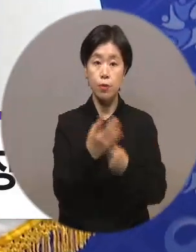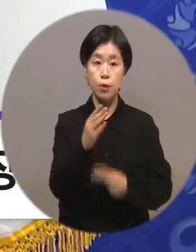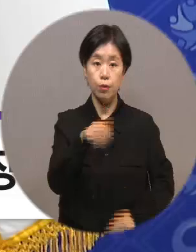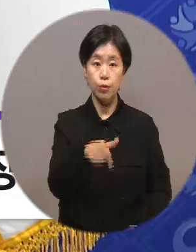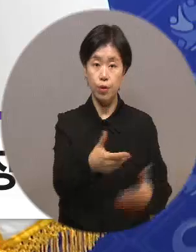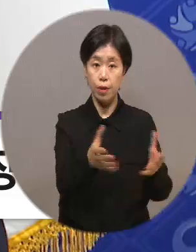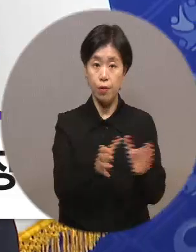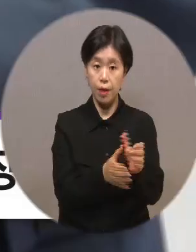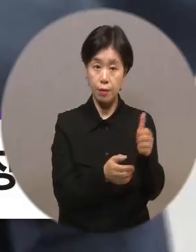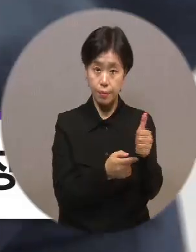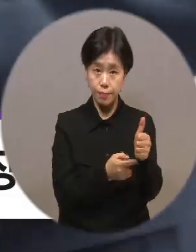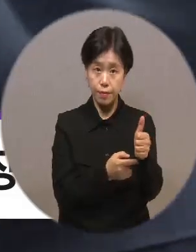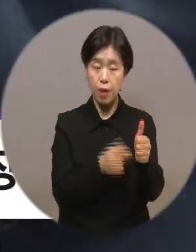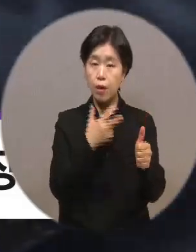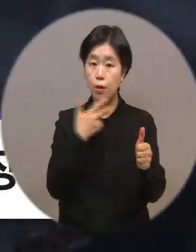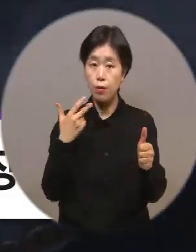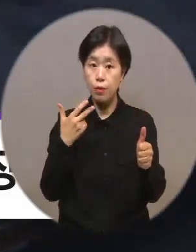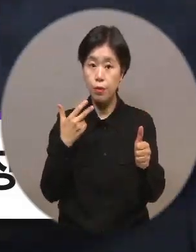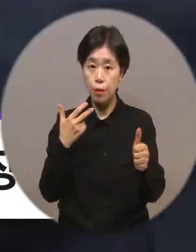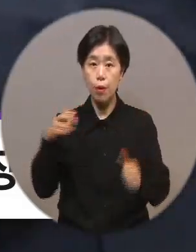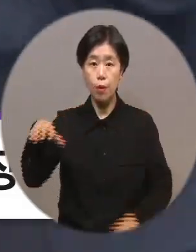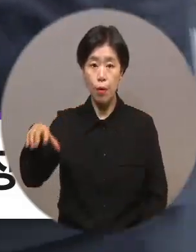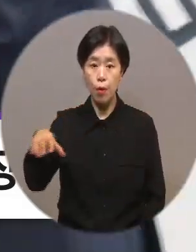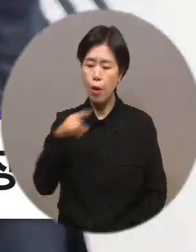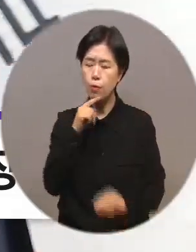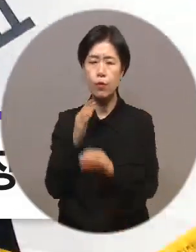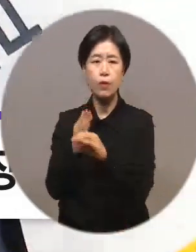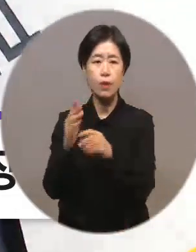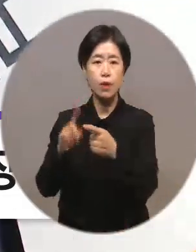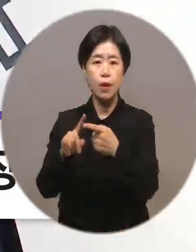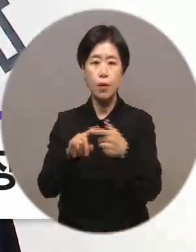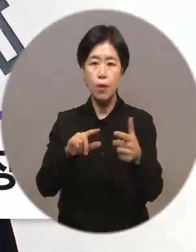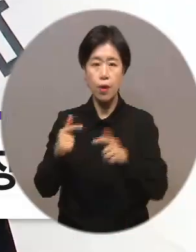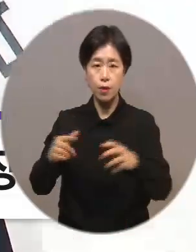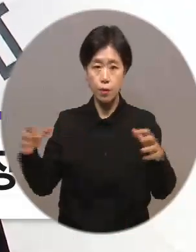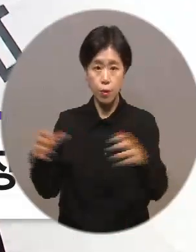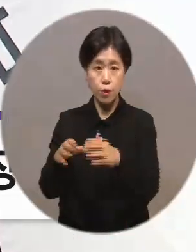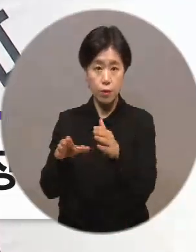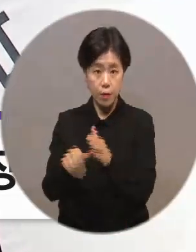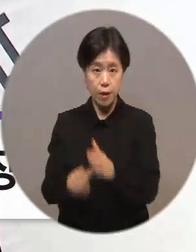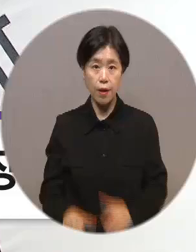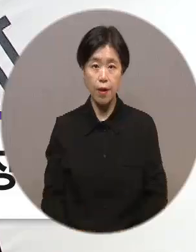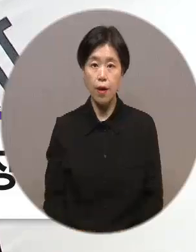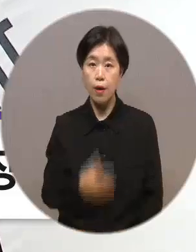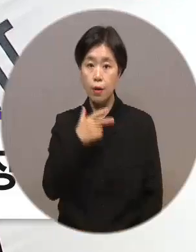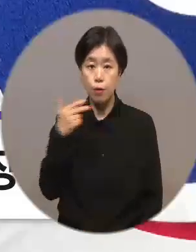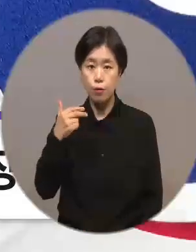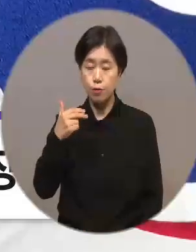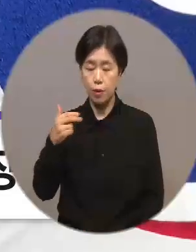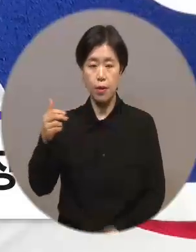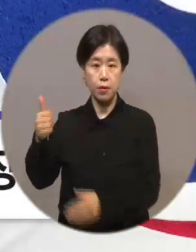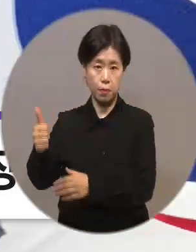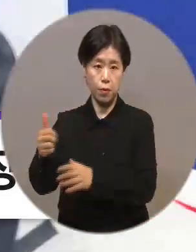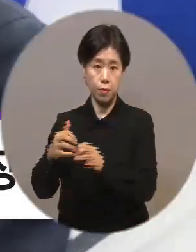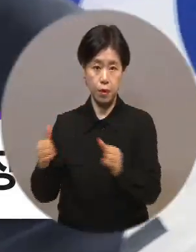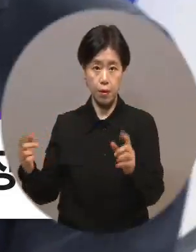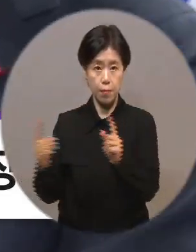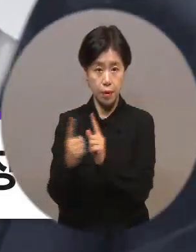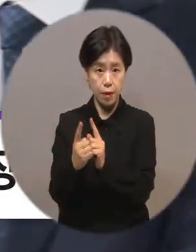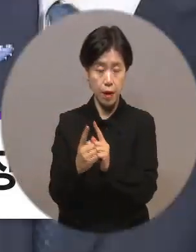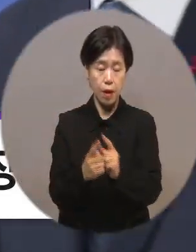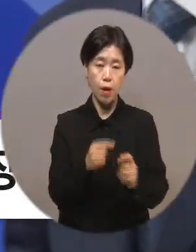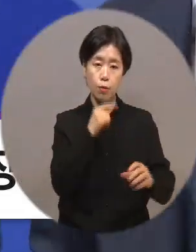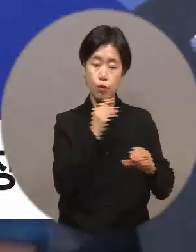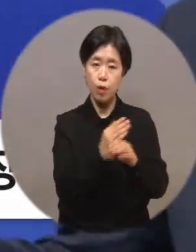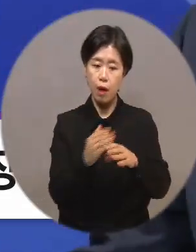지난 20일 영국 의회 내 북한에 대한 초당적 의원 모임에 티모시 조 사무국장을 접견하고 납북자, 억류자, 국군